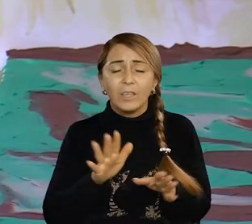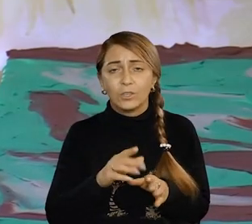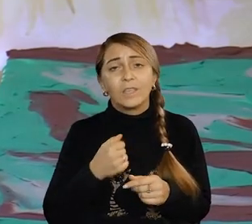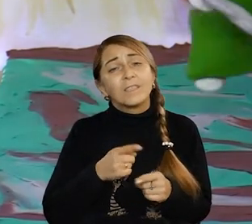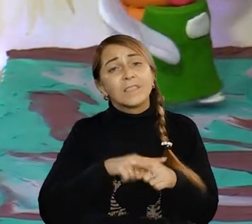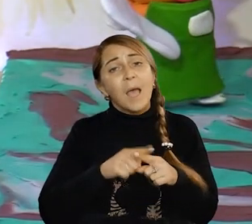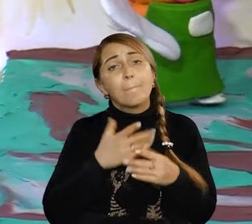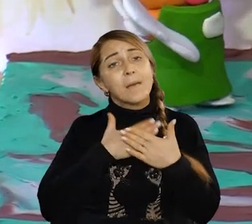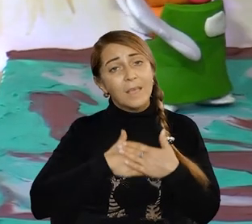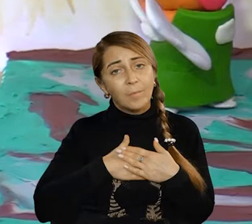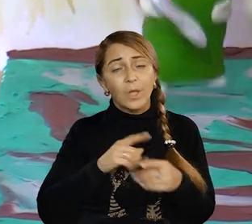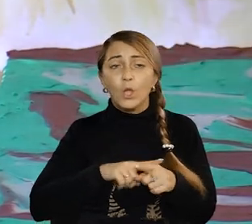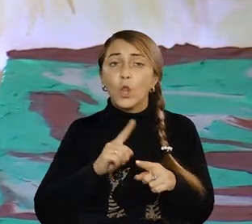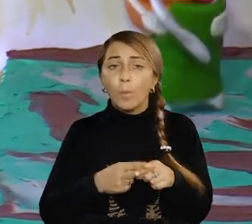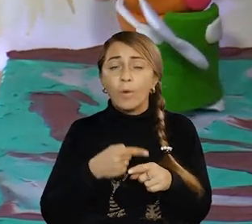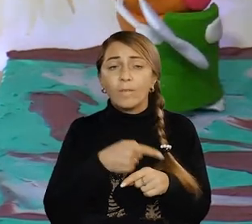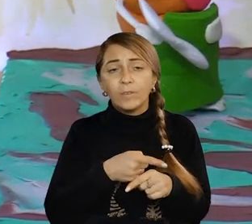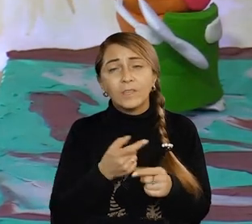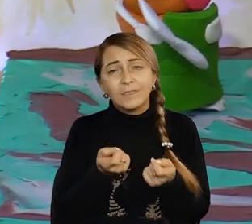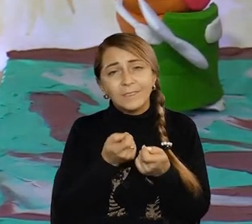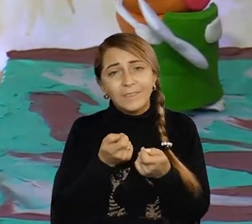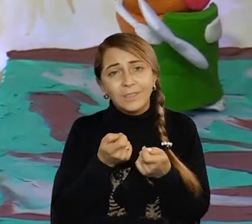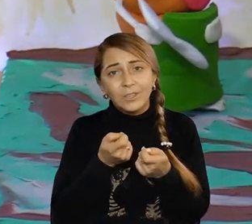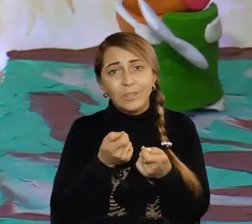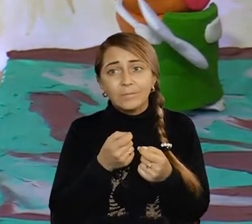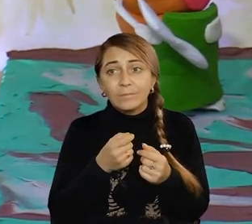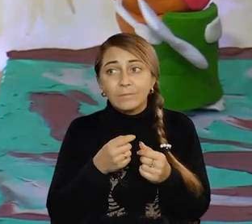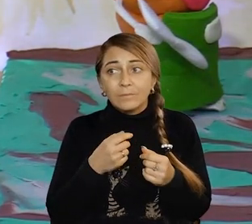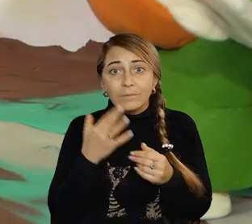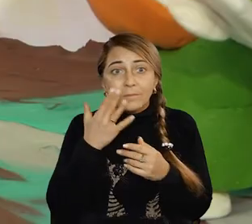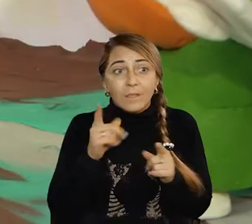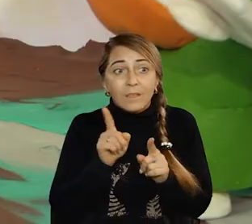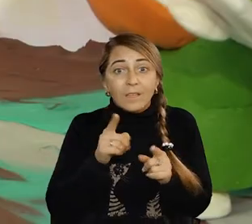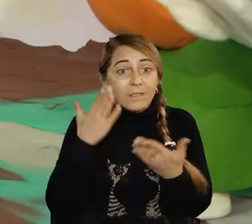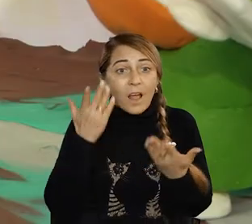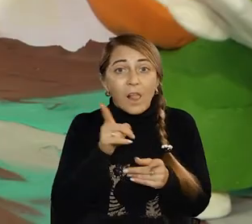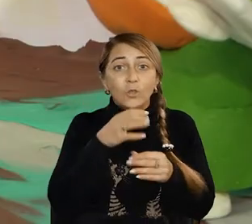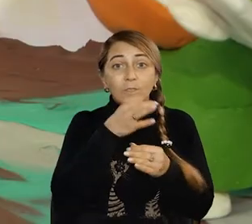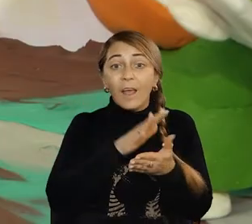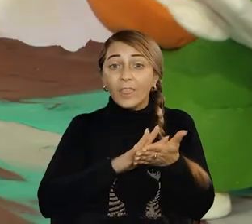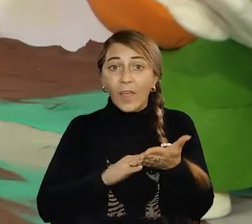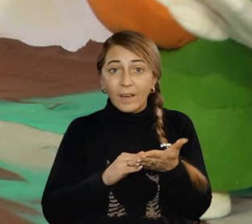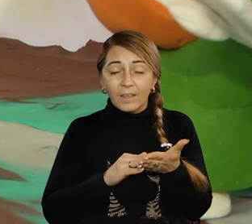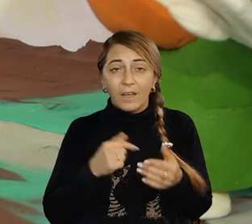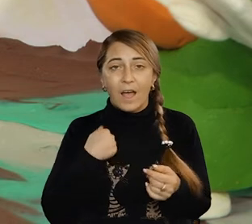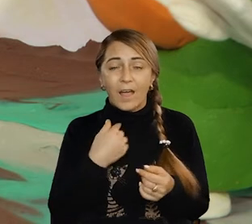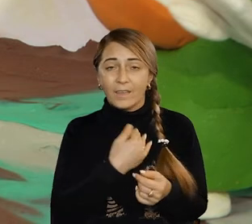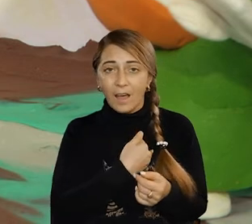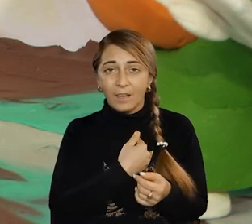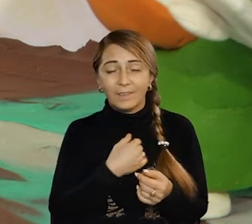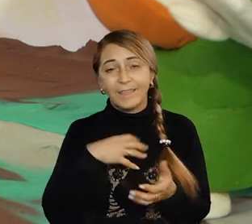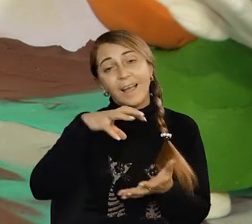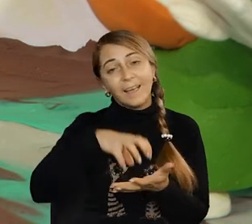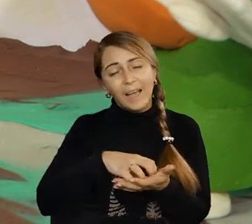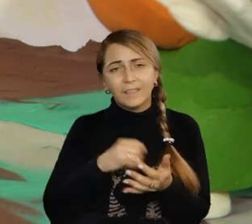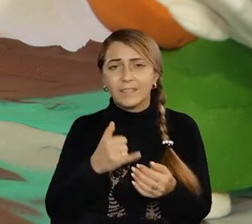навіть приємно, тому…» Вона трішки зашарілася, бо не знала, що сказати далі. «А я, Кекс,